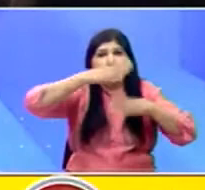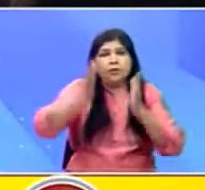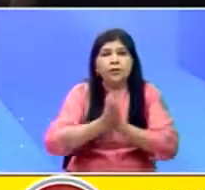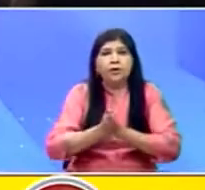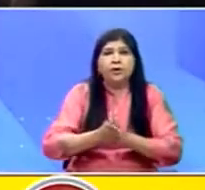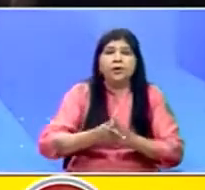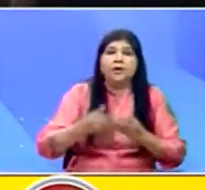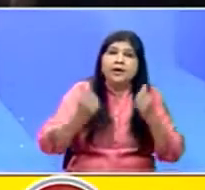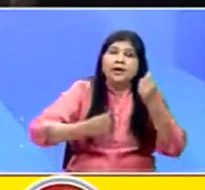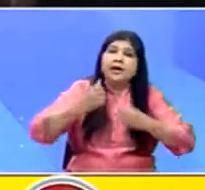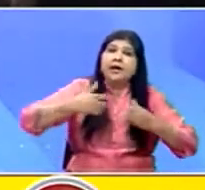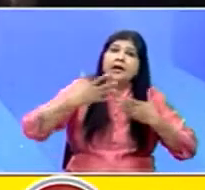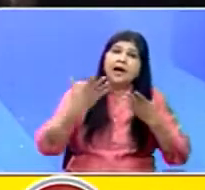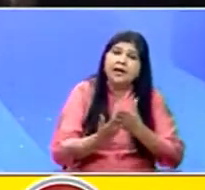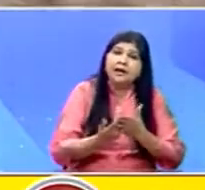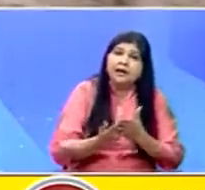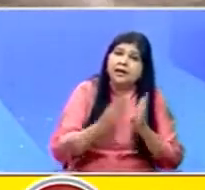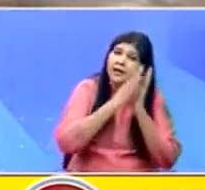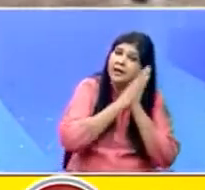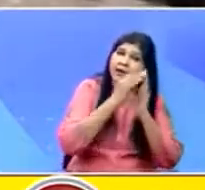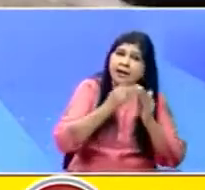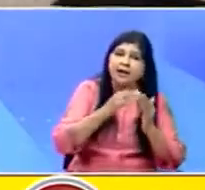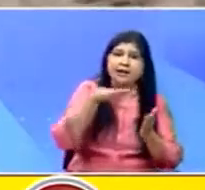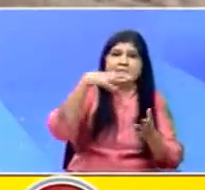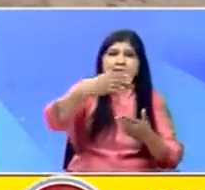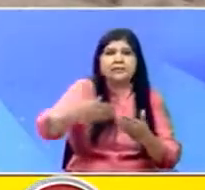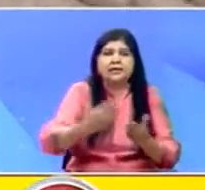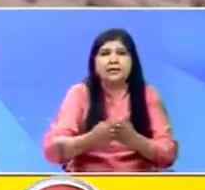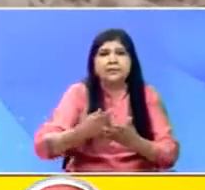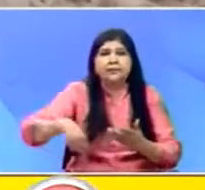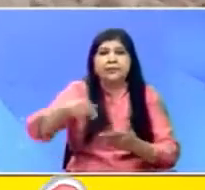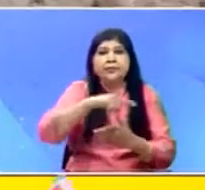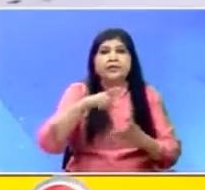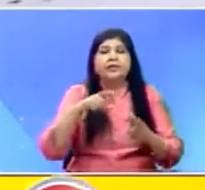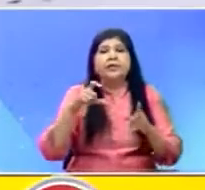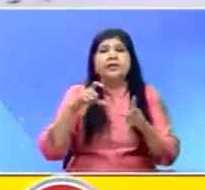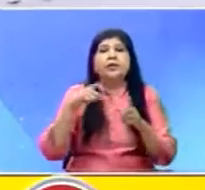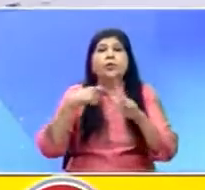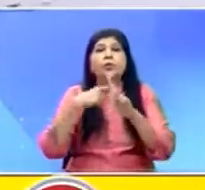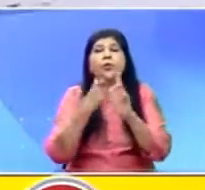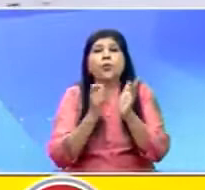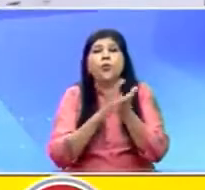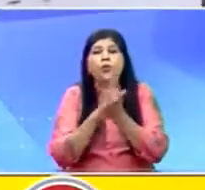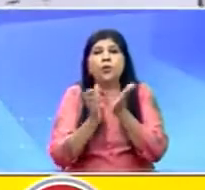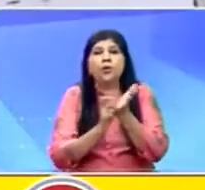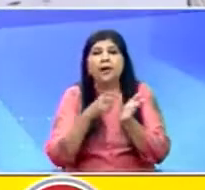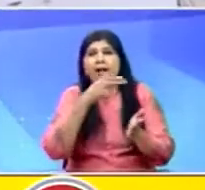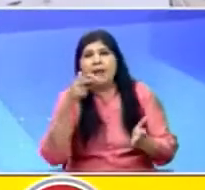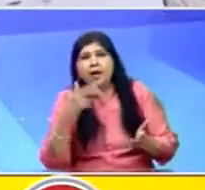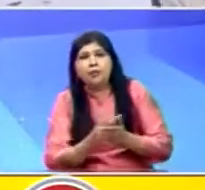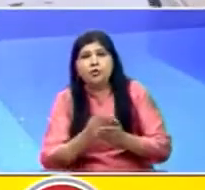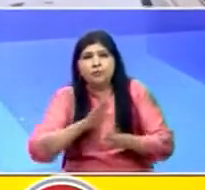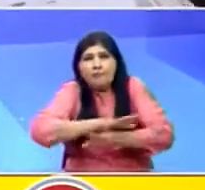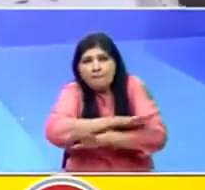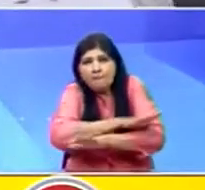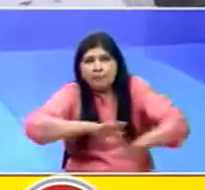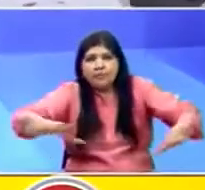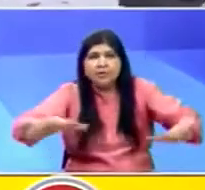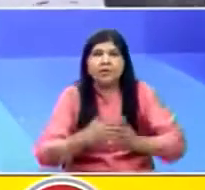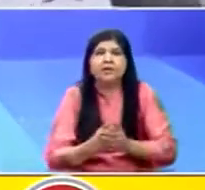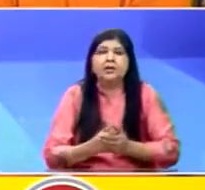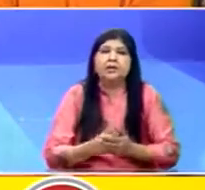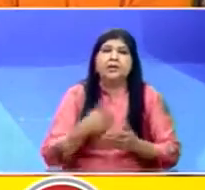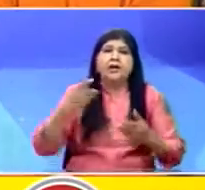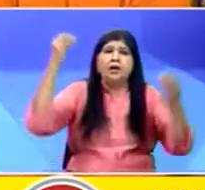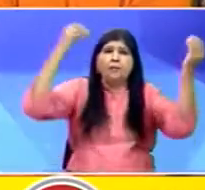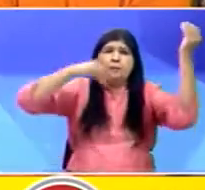गाय के रहने की जगह में, जिसे यहाँ खुड कहते हैं, उसमें बिछा दिया जाता है।